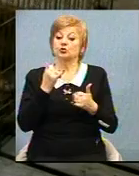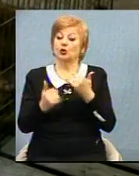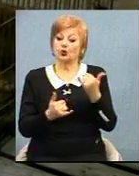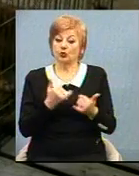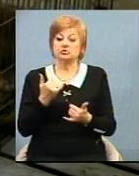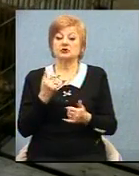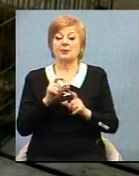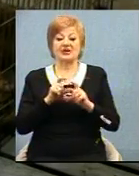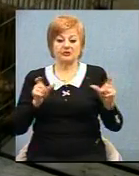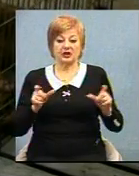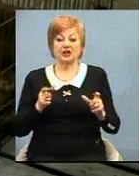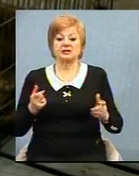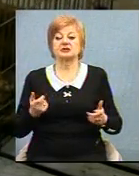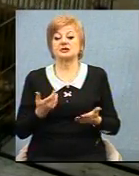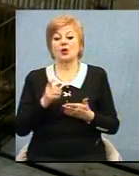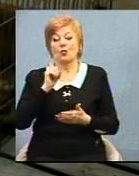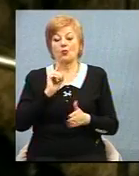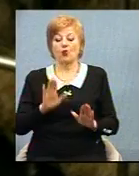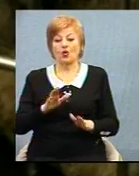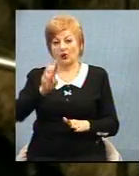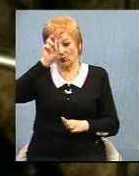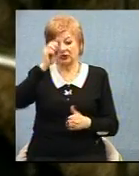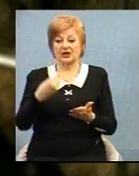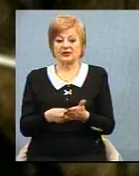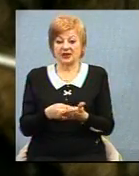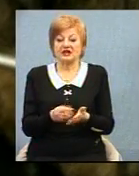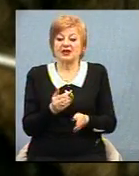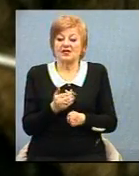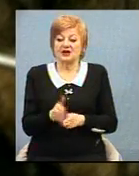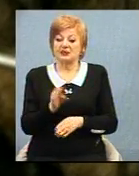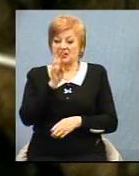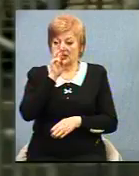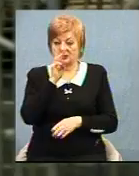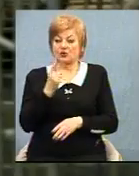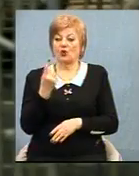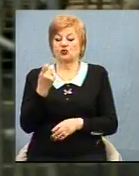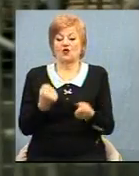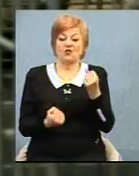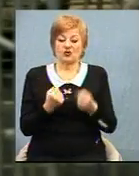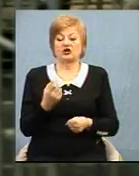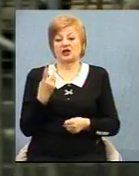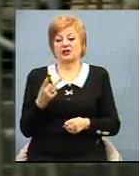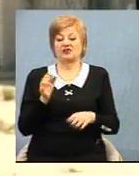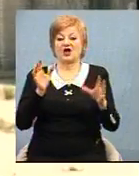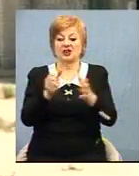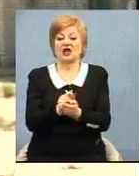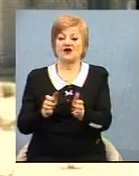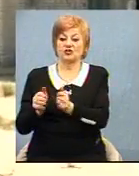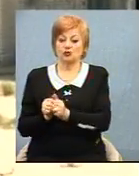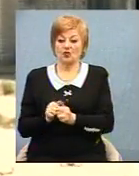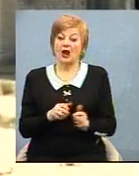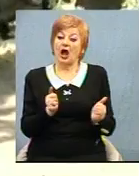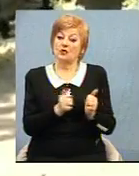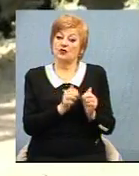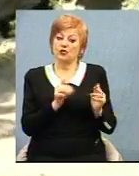комунальне підприємство «Побутовик». Поки що бюджетні кошти виділятимуться на зарплатню для одного водія та двох ловців. Тоді як у сусідньому